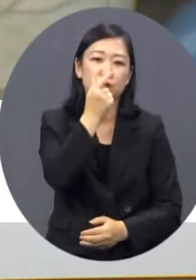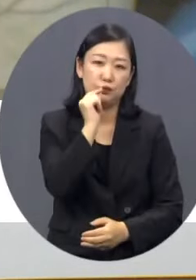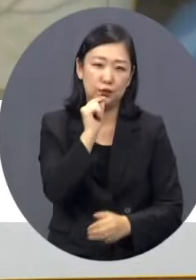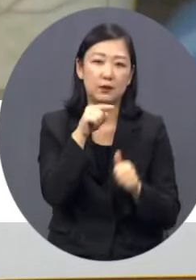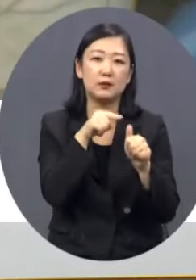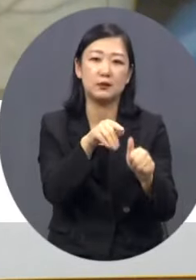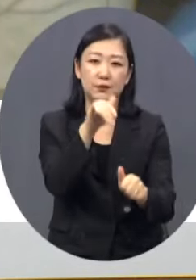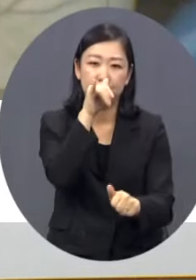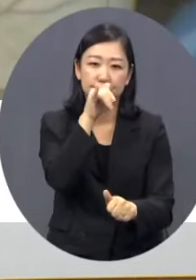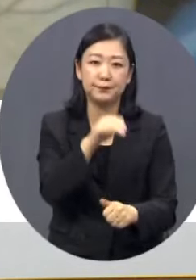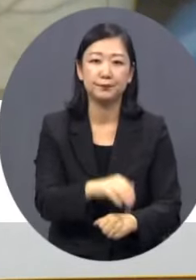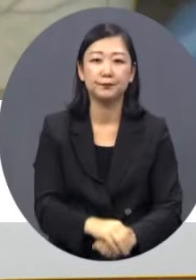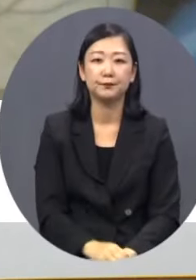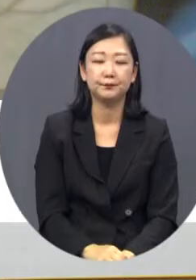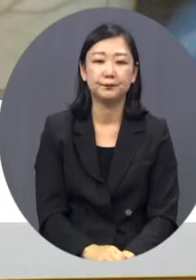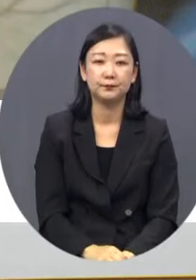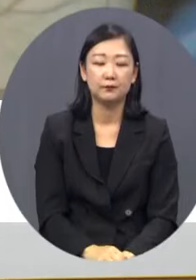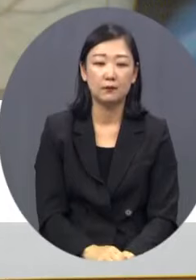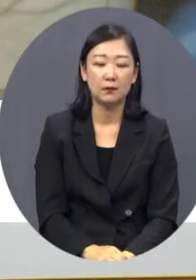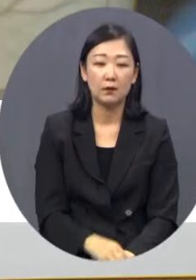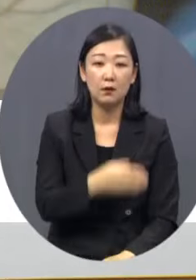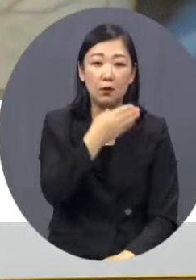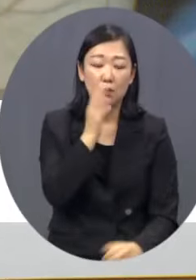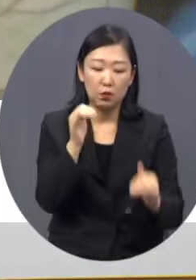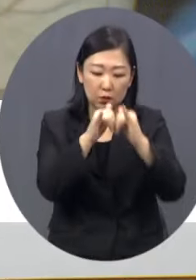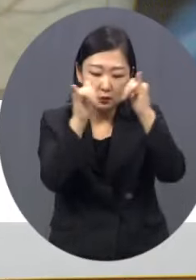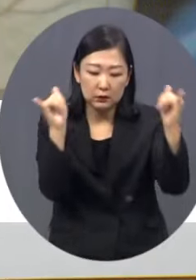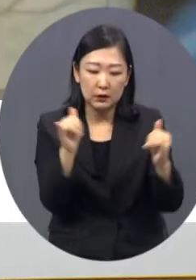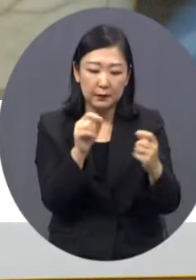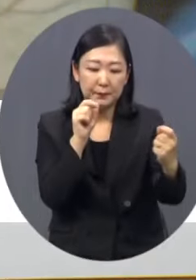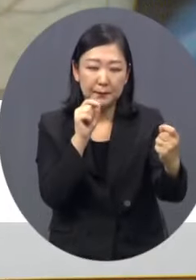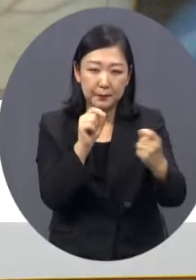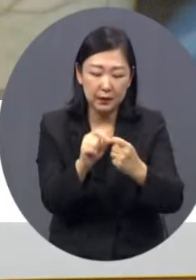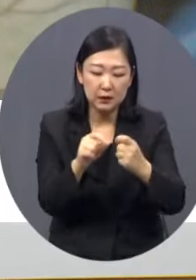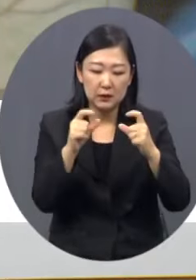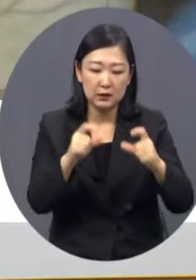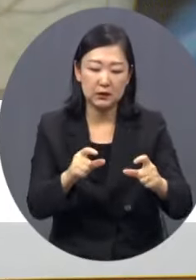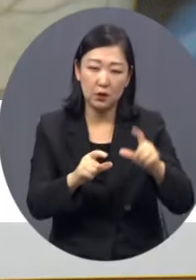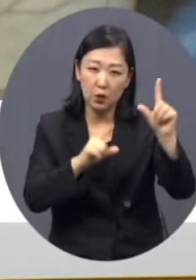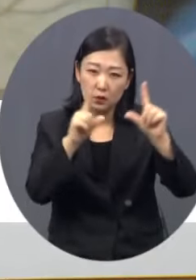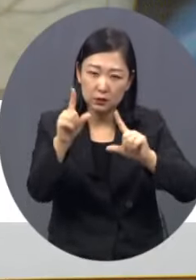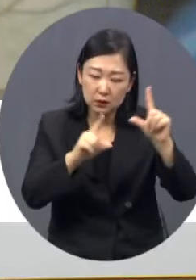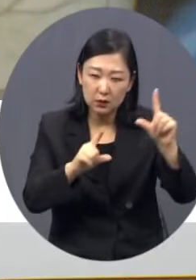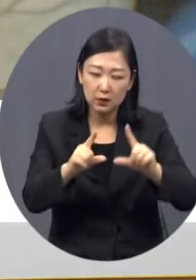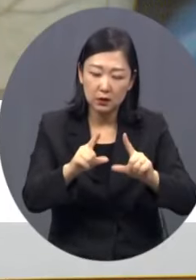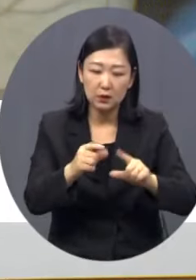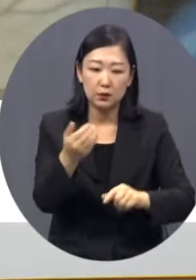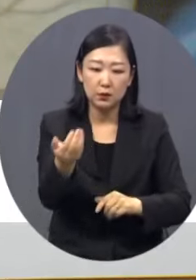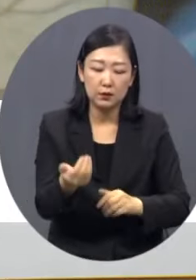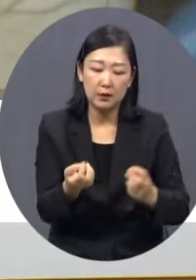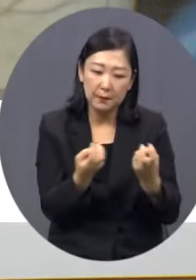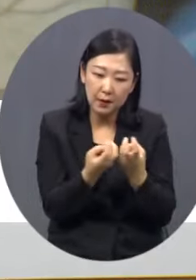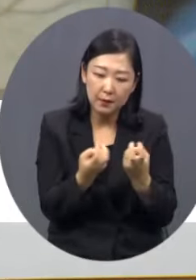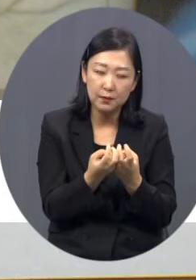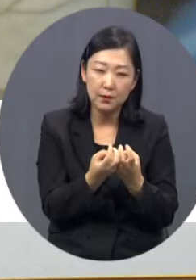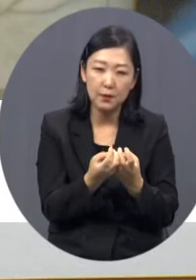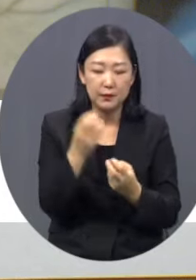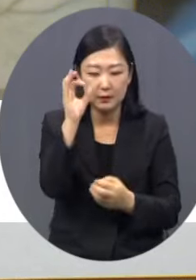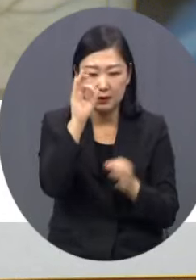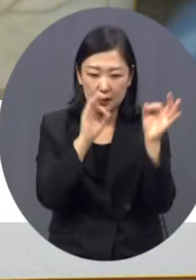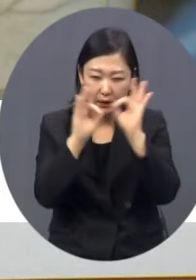있습니다 제주 NBC 초고령 사회를 앞둔 지역 사회의 실태를 진단하고 대안을 모색하는 기획